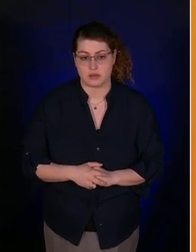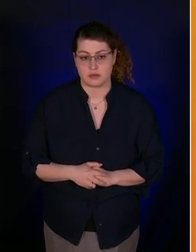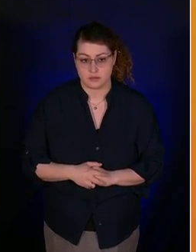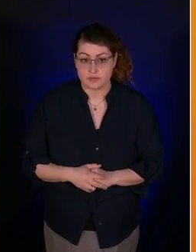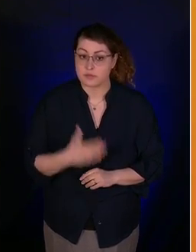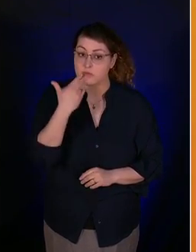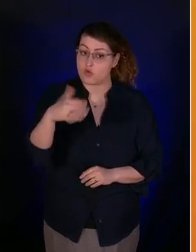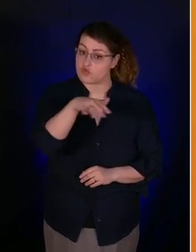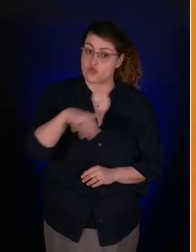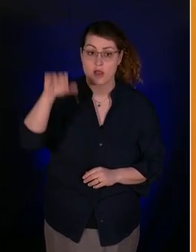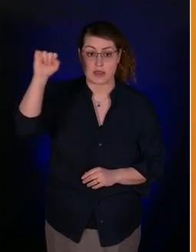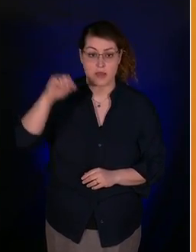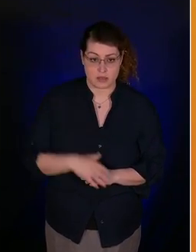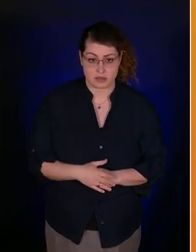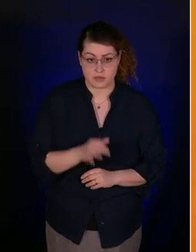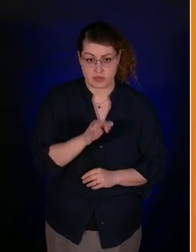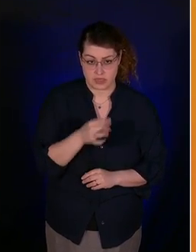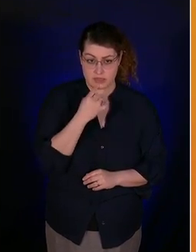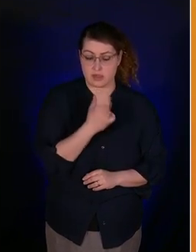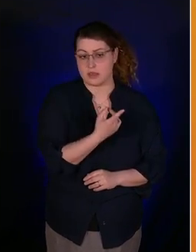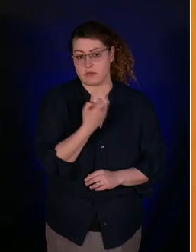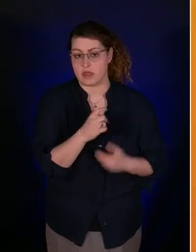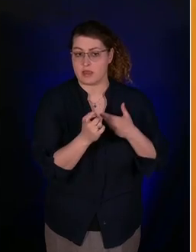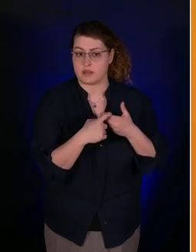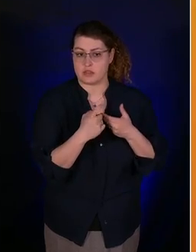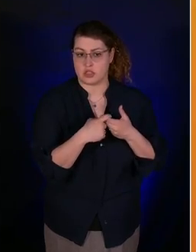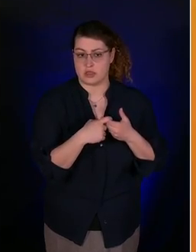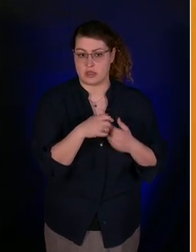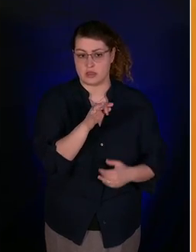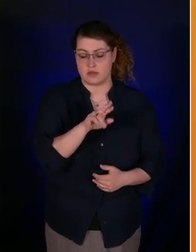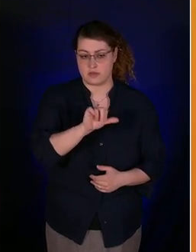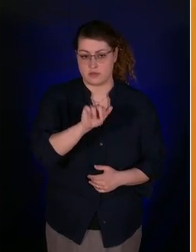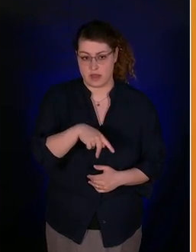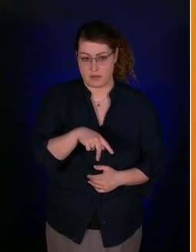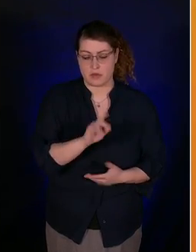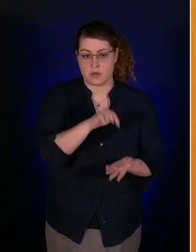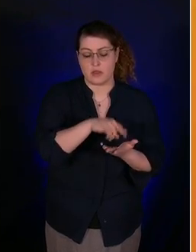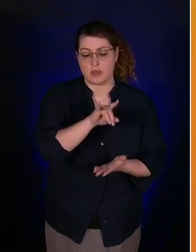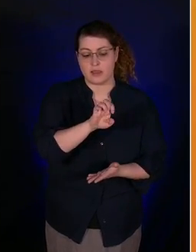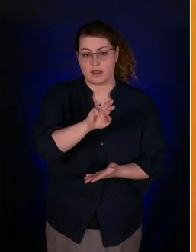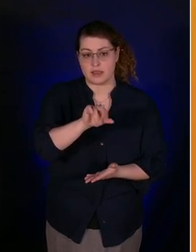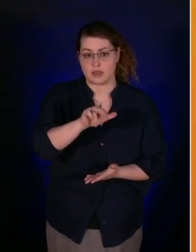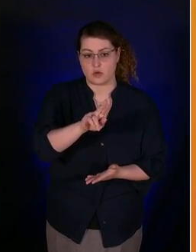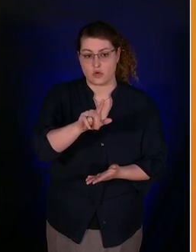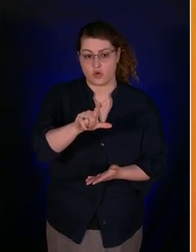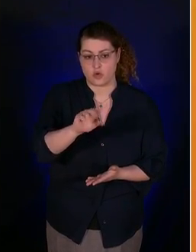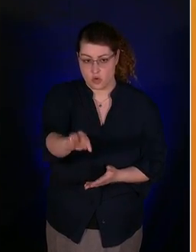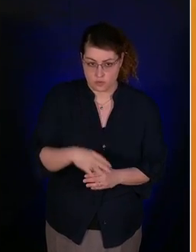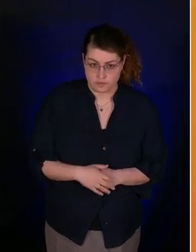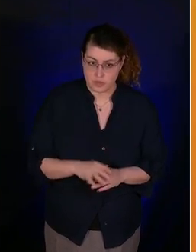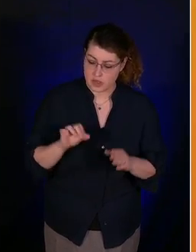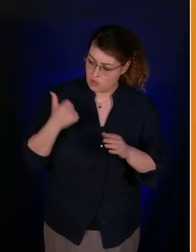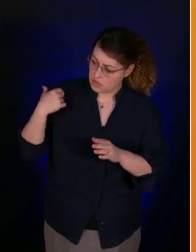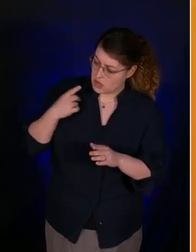Bonjour mes camarades, Aymeric Bazalgette, CGT FAPT de l'Hérault. Le mépris de nos règles de vie qui ont émaillé ces premiers jours de congrès